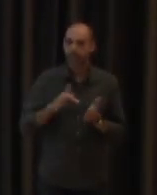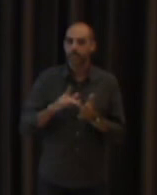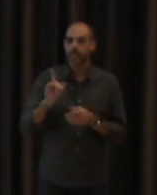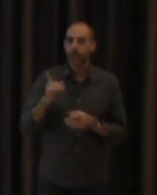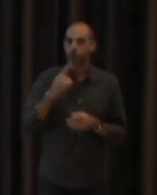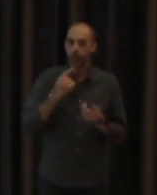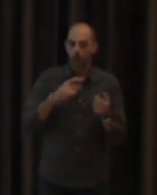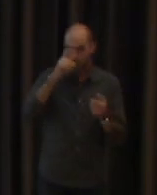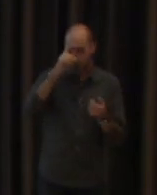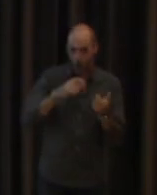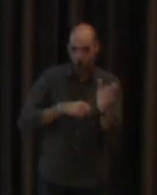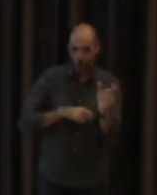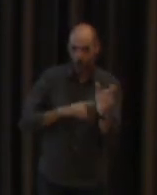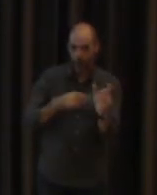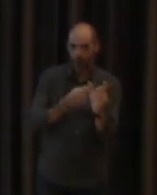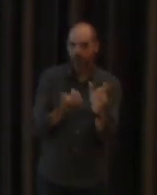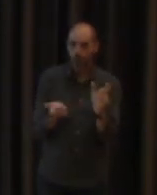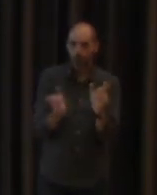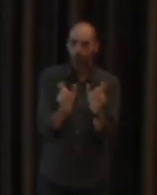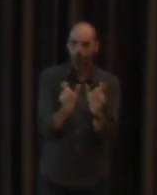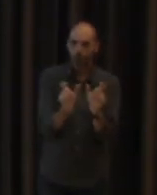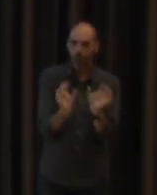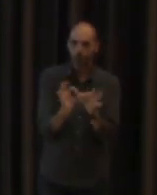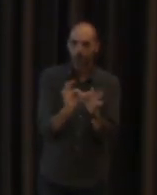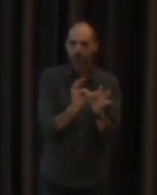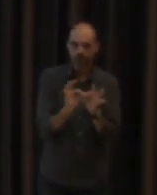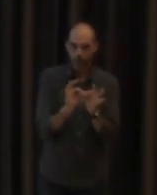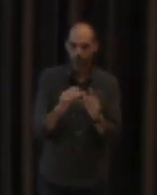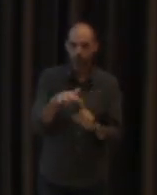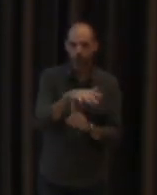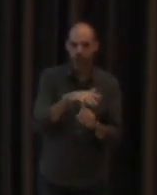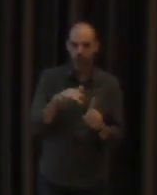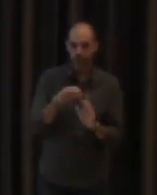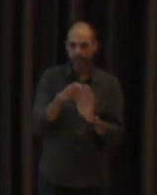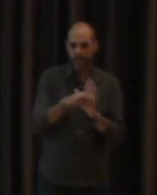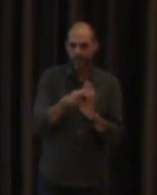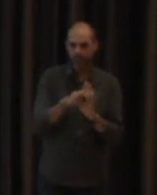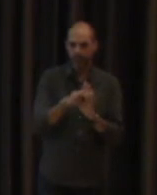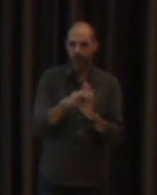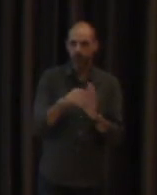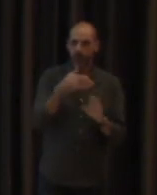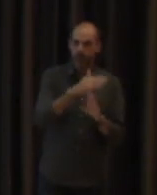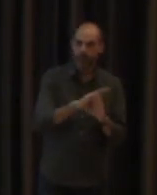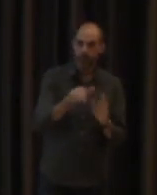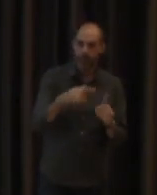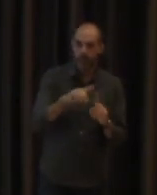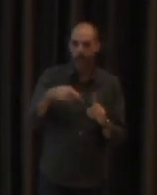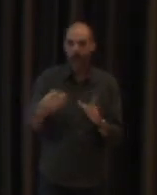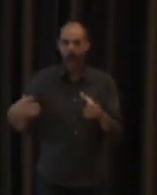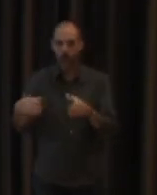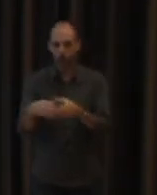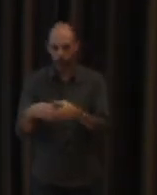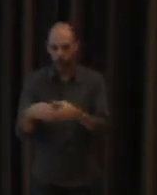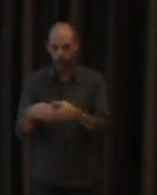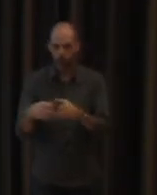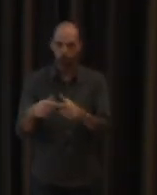entre el nom i el seu complement una relació semàntica de part a tot. Una relació que hem d'entendre d'una manera molt laxa,